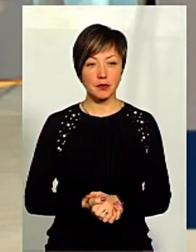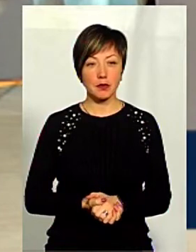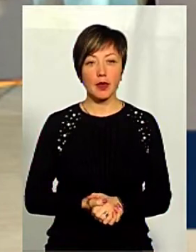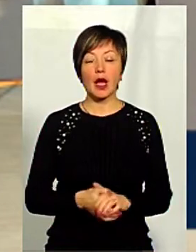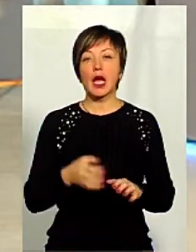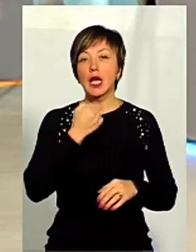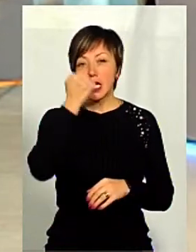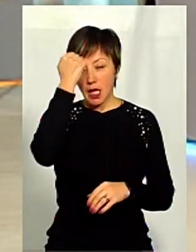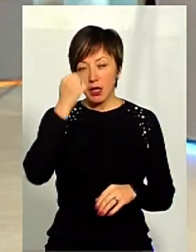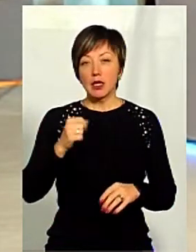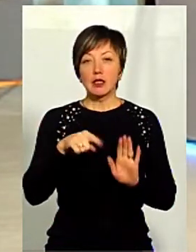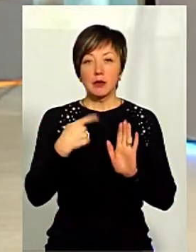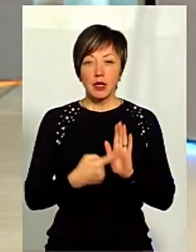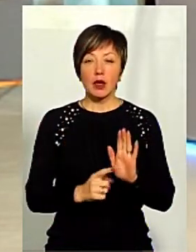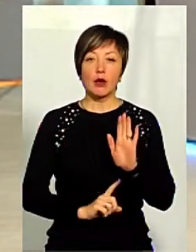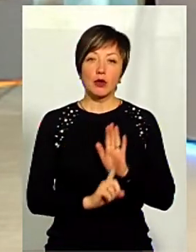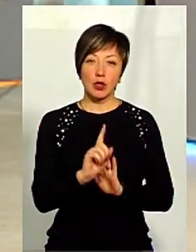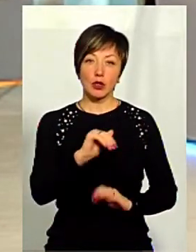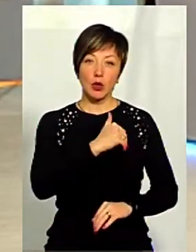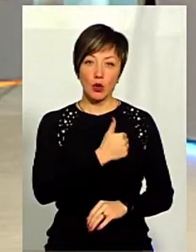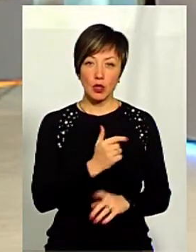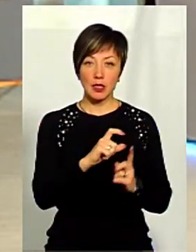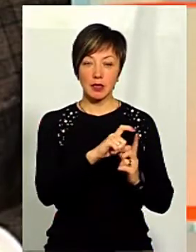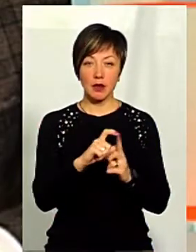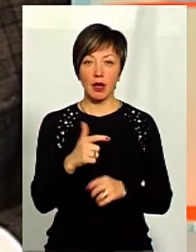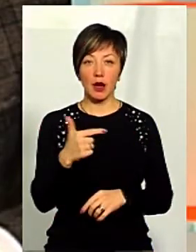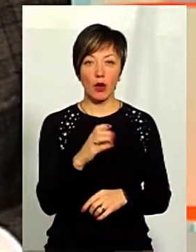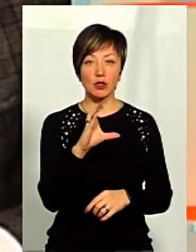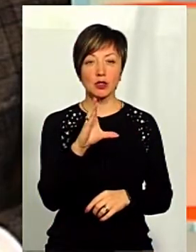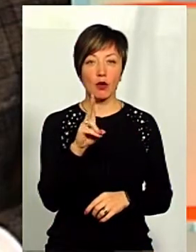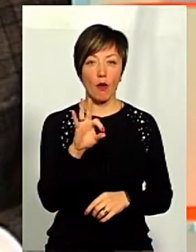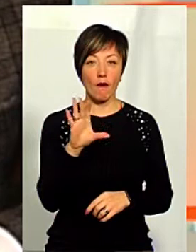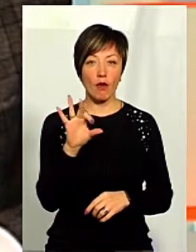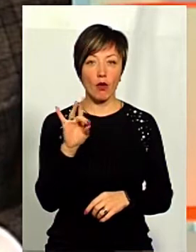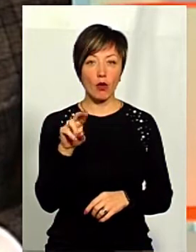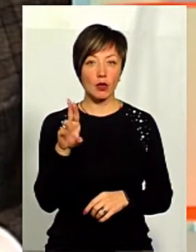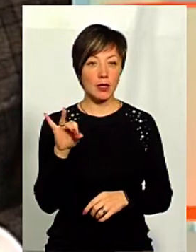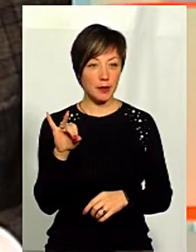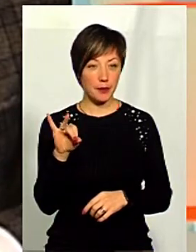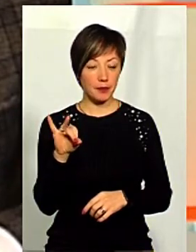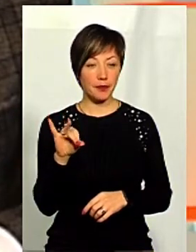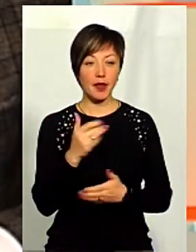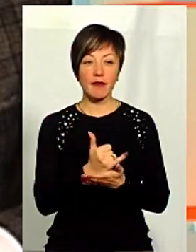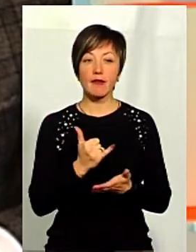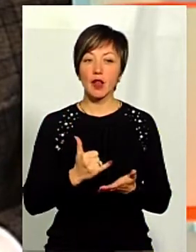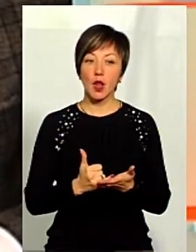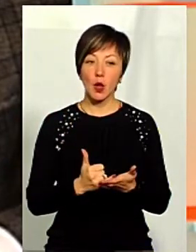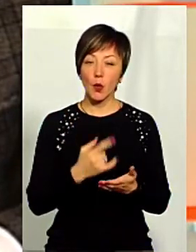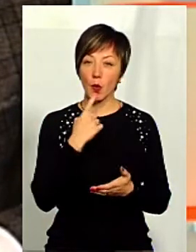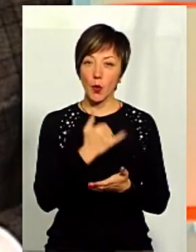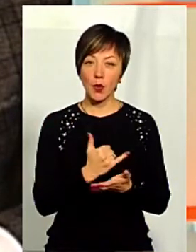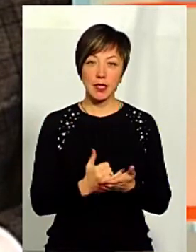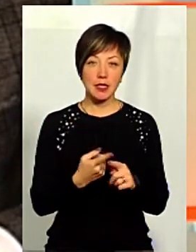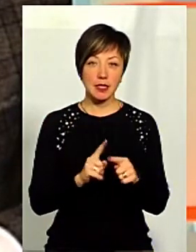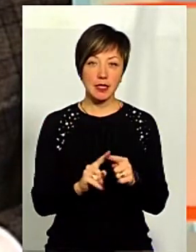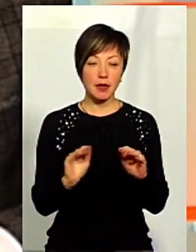Дякую за запитання, але я хотів би почати зі слів Григорія Сковороди, тому що вино – це ну,